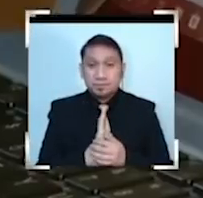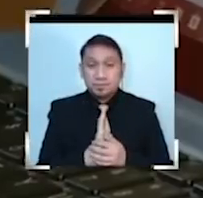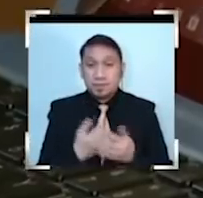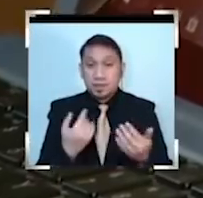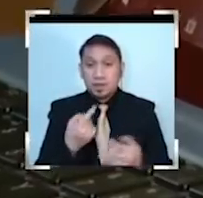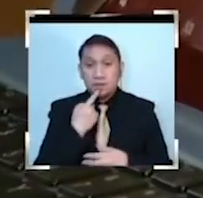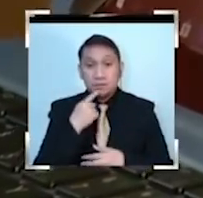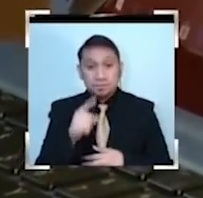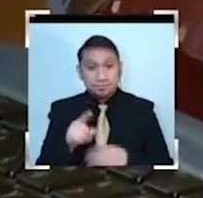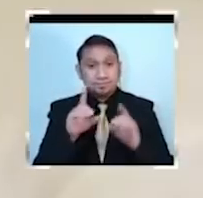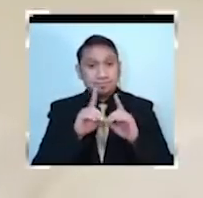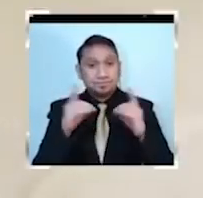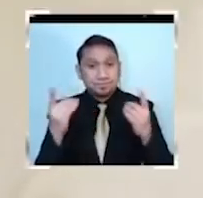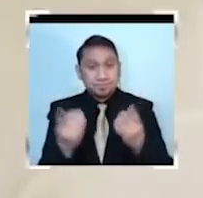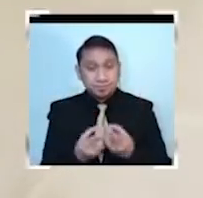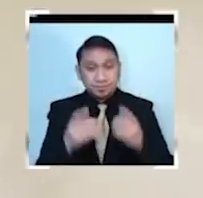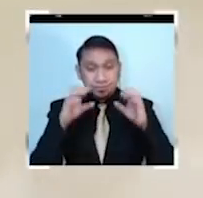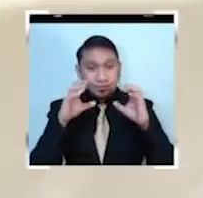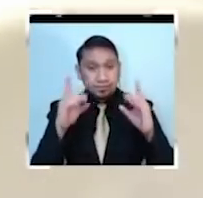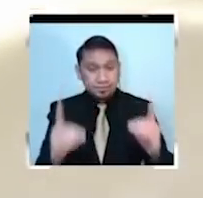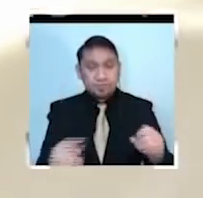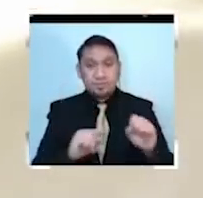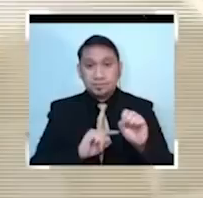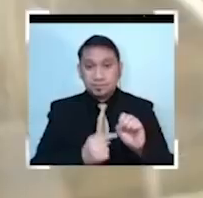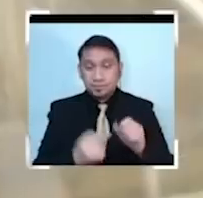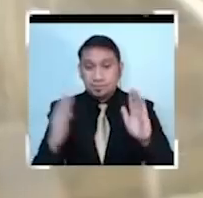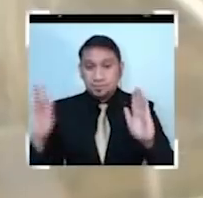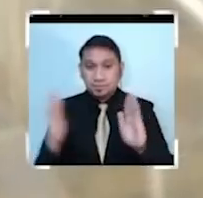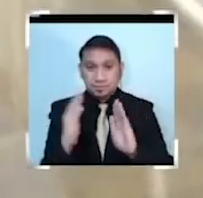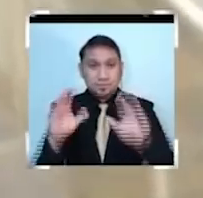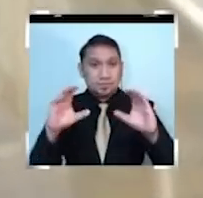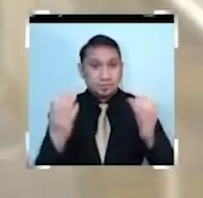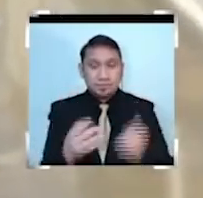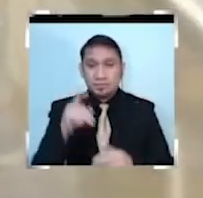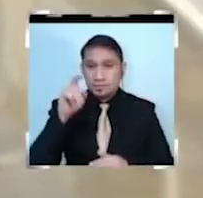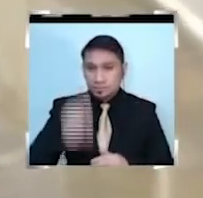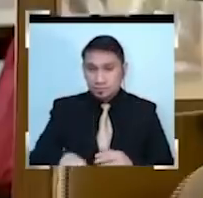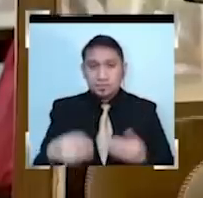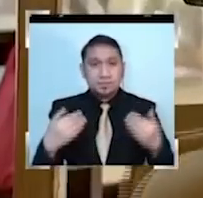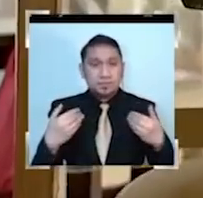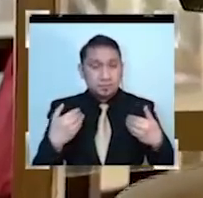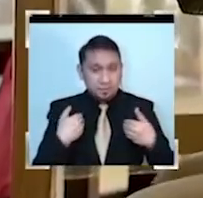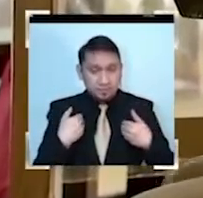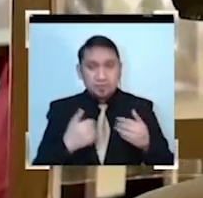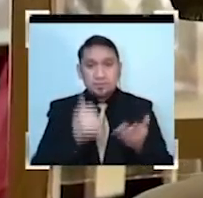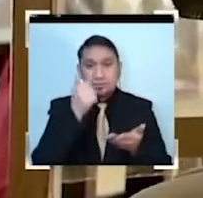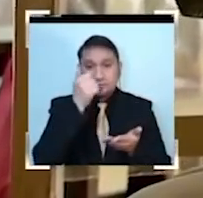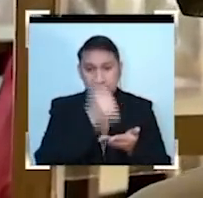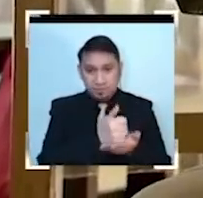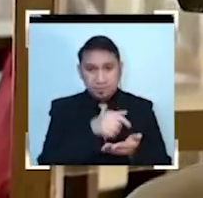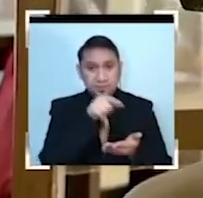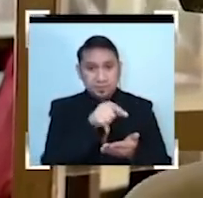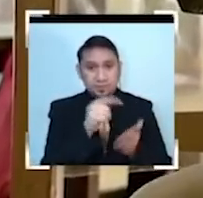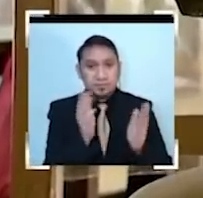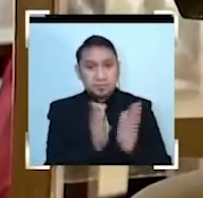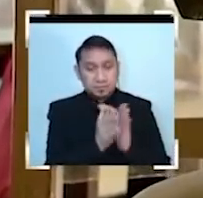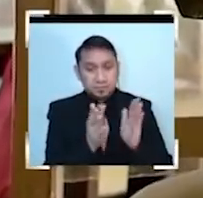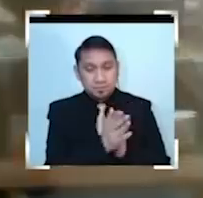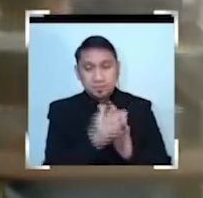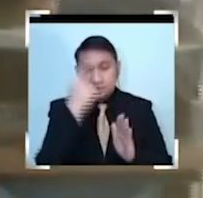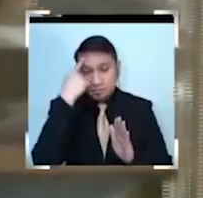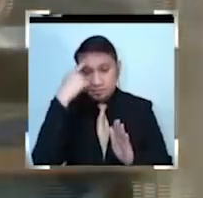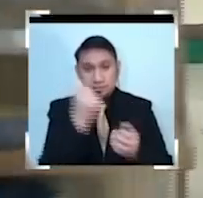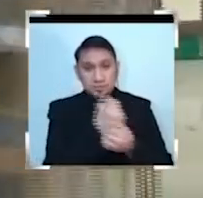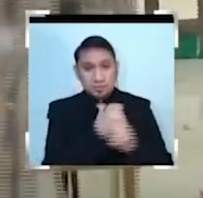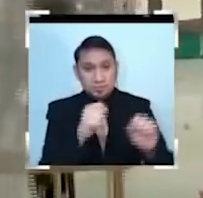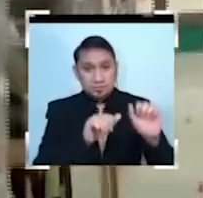DepEd, para makapagsimula ng face-to-face classes, dapat sumailalim at pumasa ang eskwelahan sa School Safety Assessment